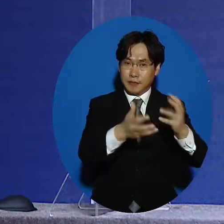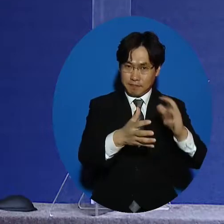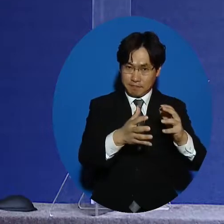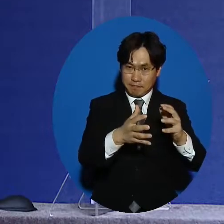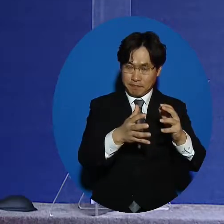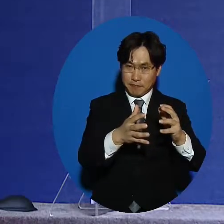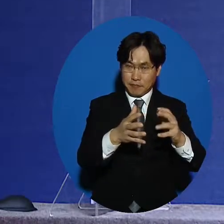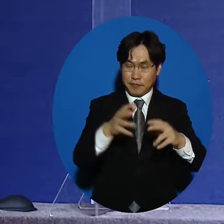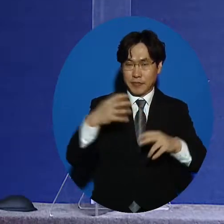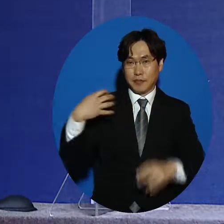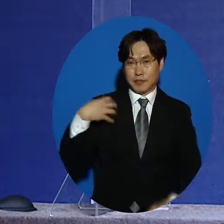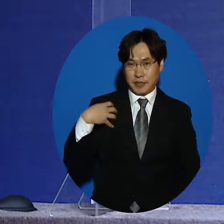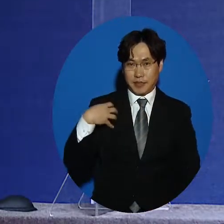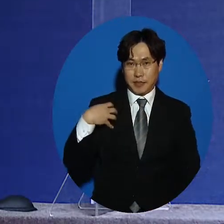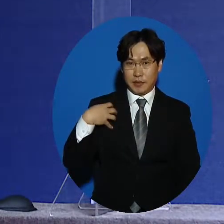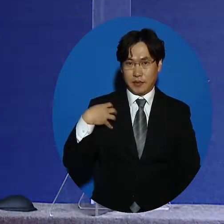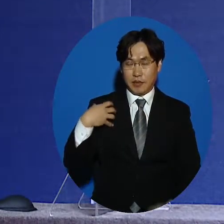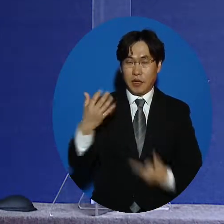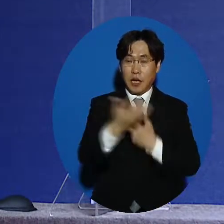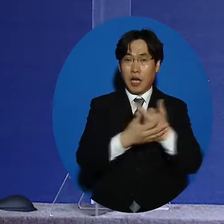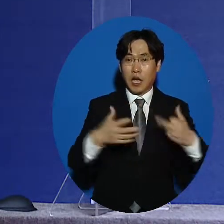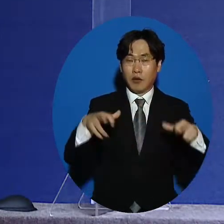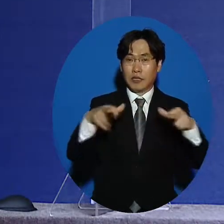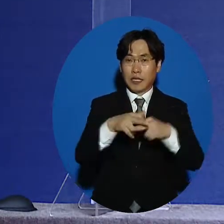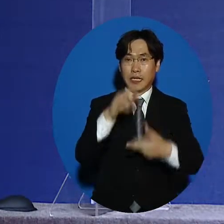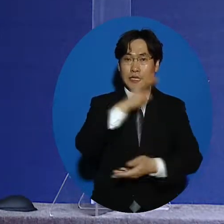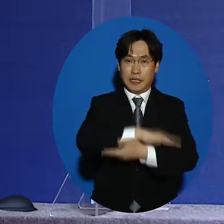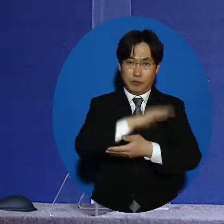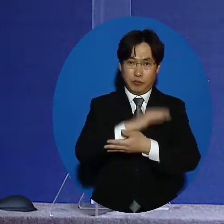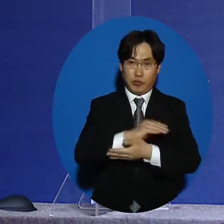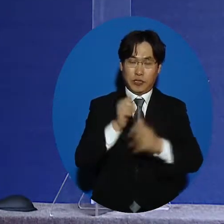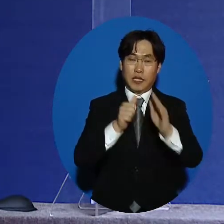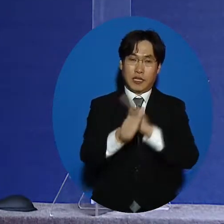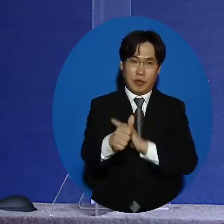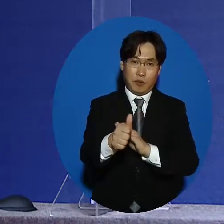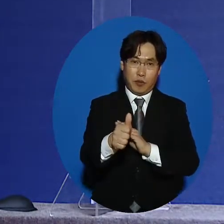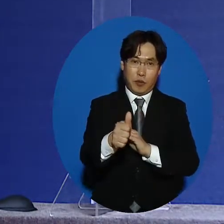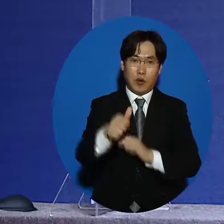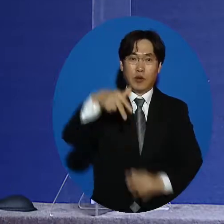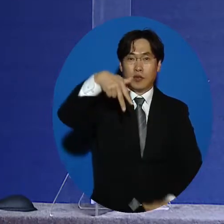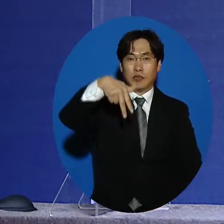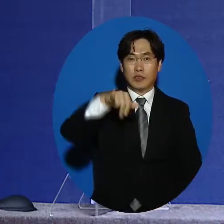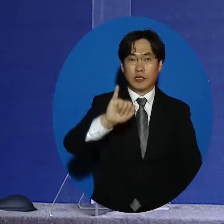자장 강원 장애인 신문사 대표 지소연입니다.